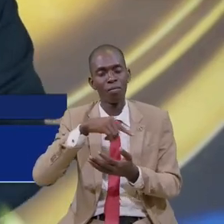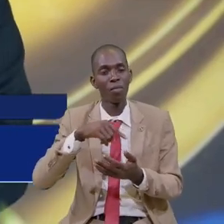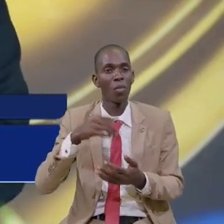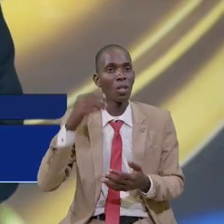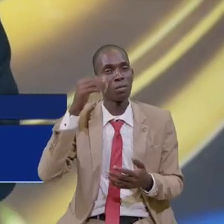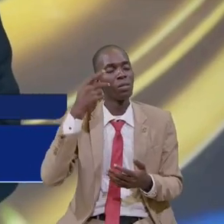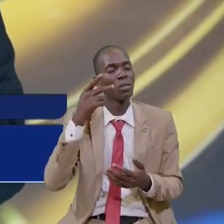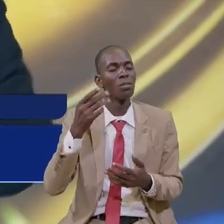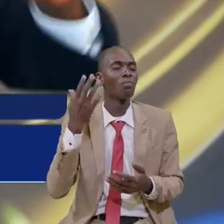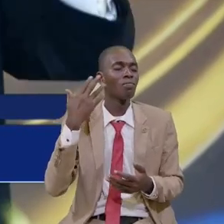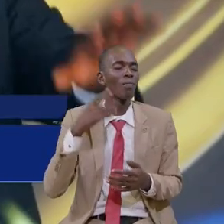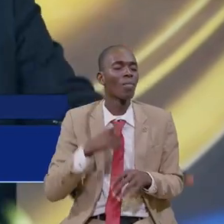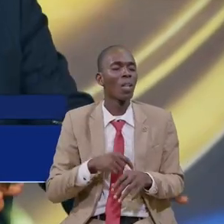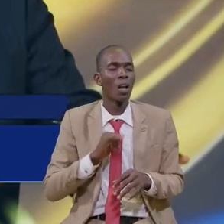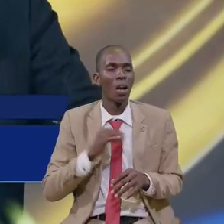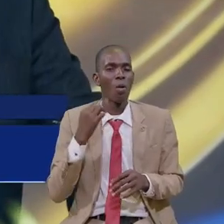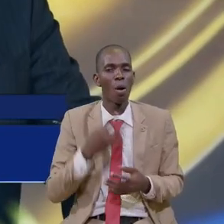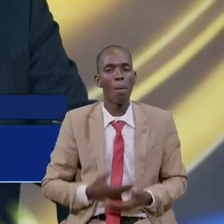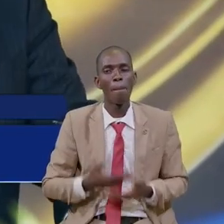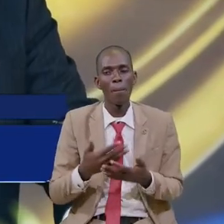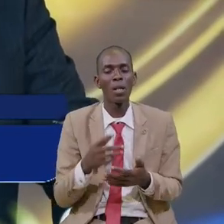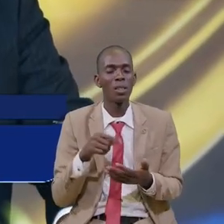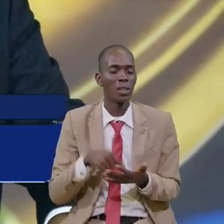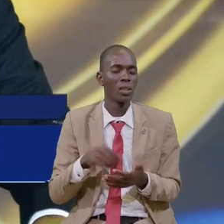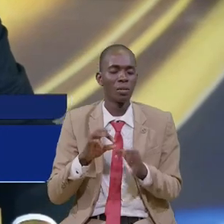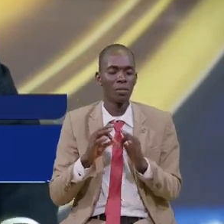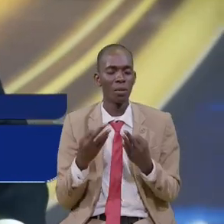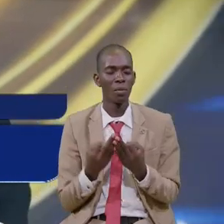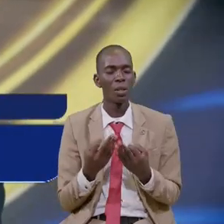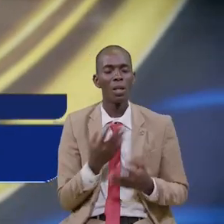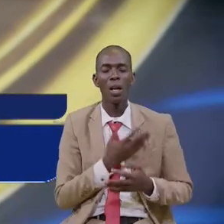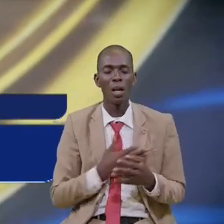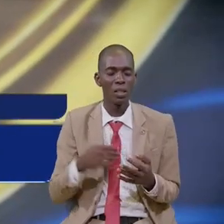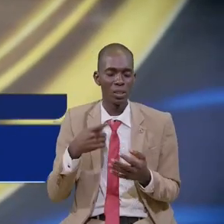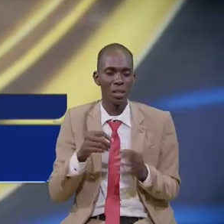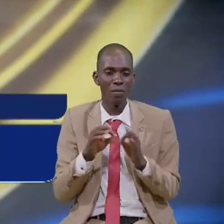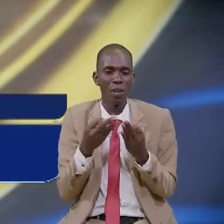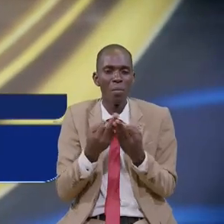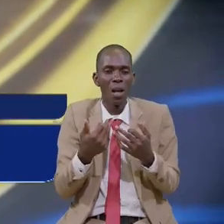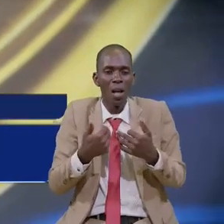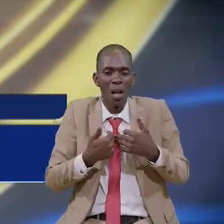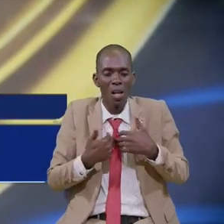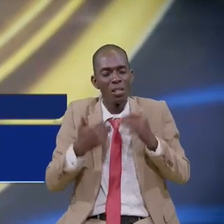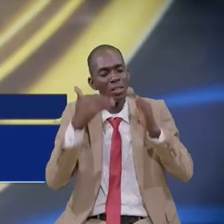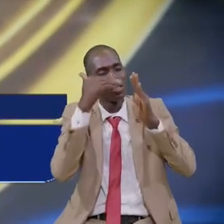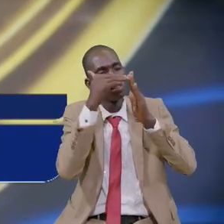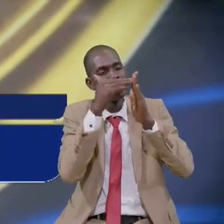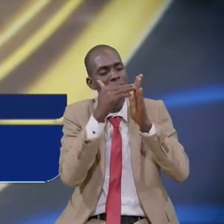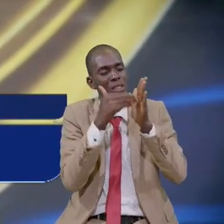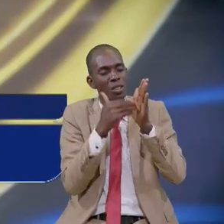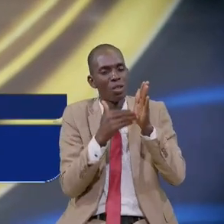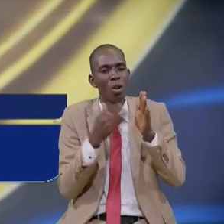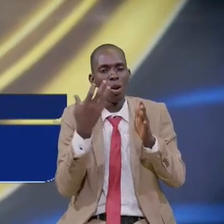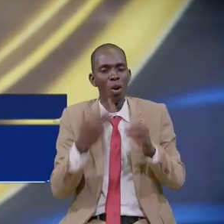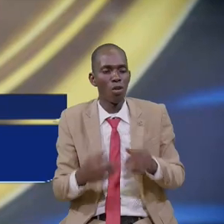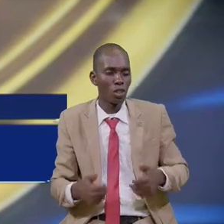né dans telle famille, hein. Et la famille a tous ses mal, ses catalogues de montagnes,